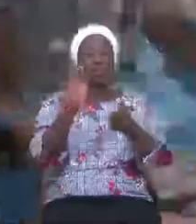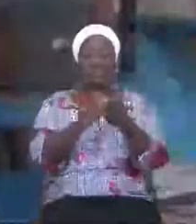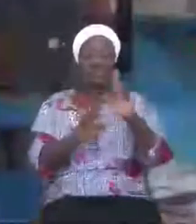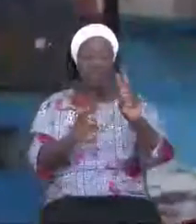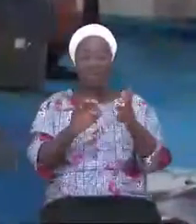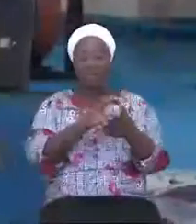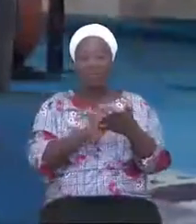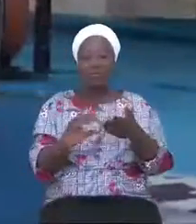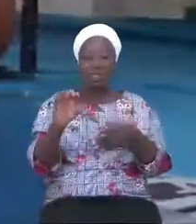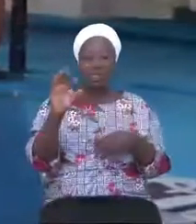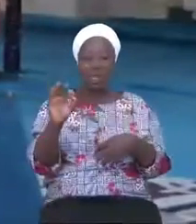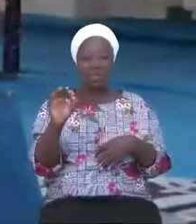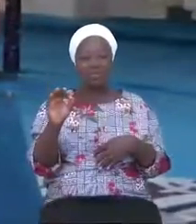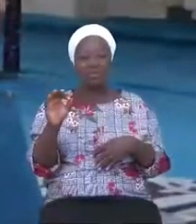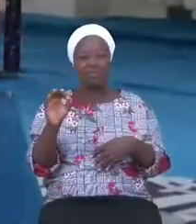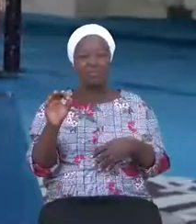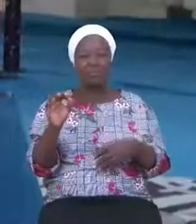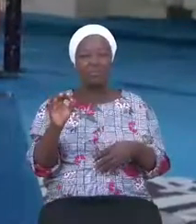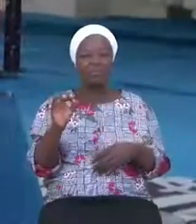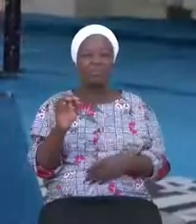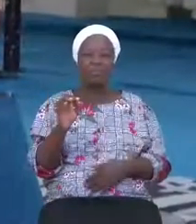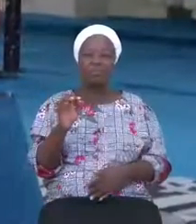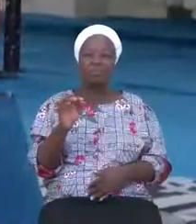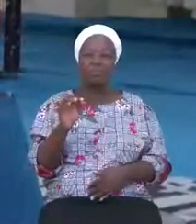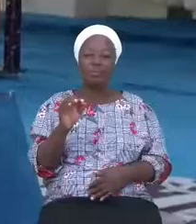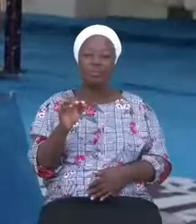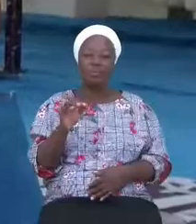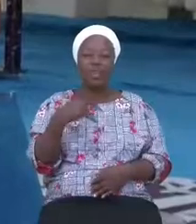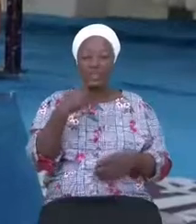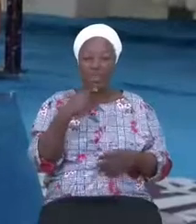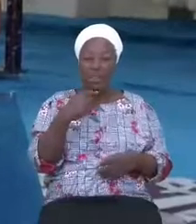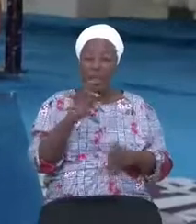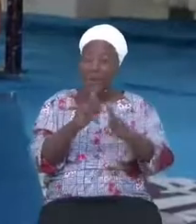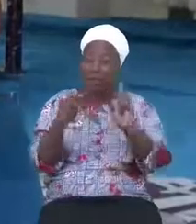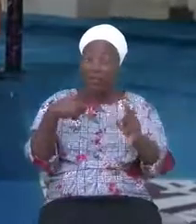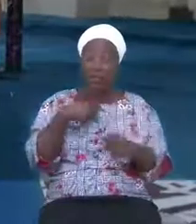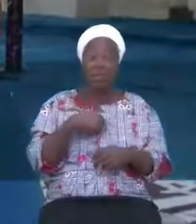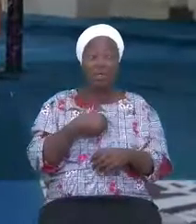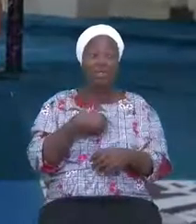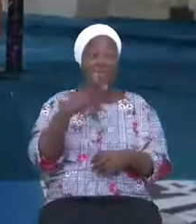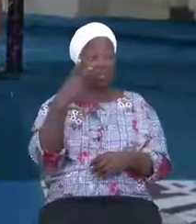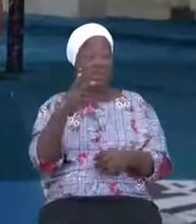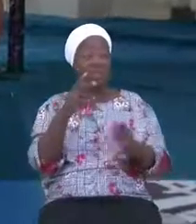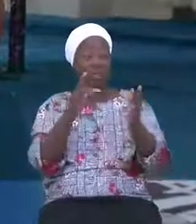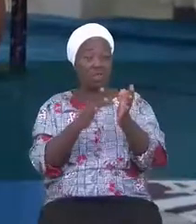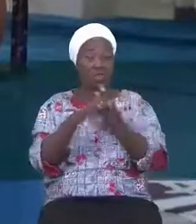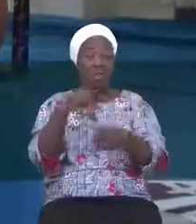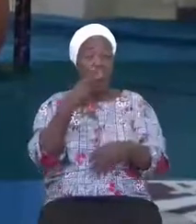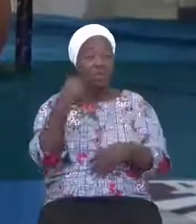9. Hébreux 2, verset 9. En Hébreux 2, 9.